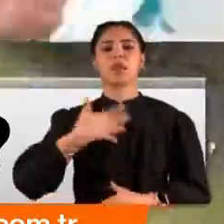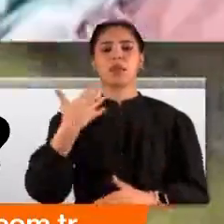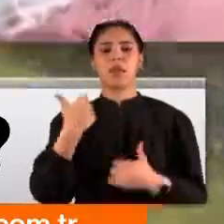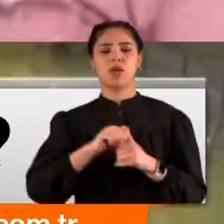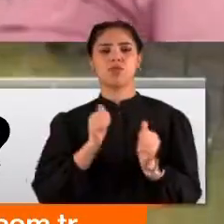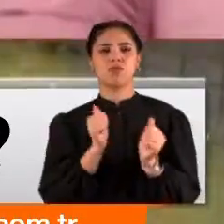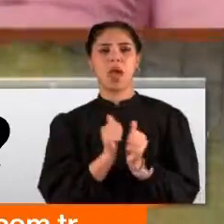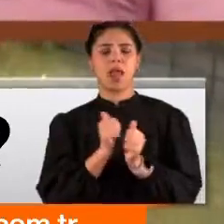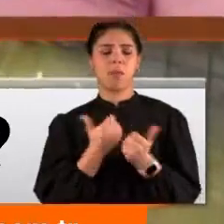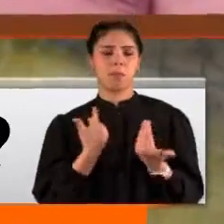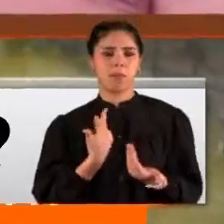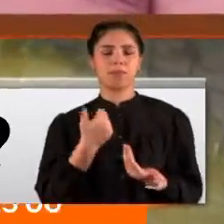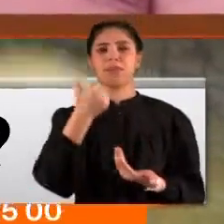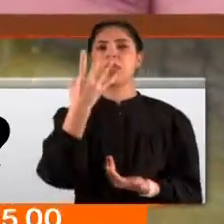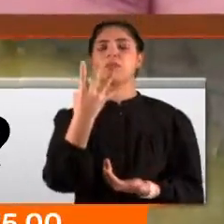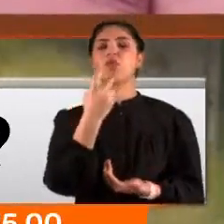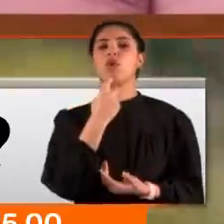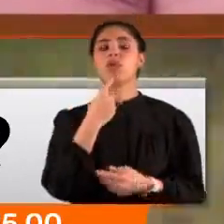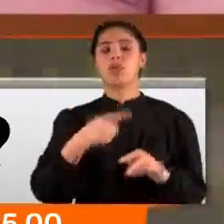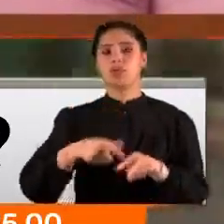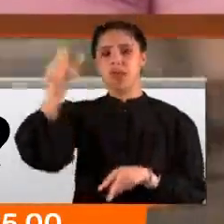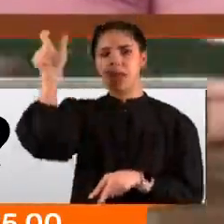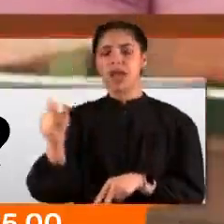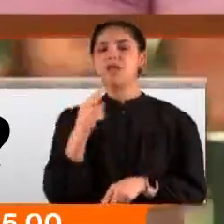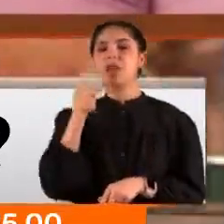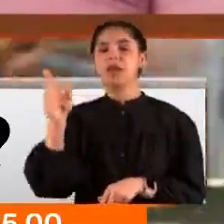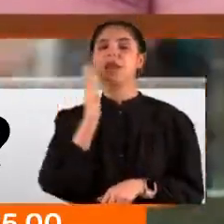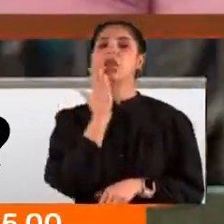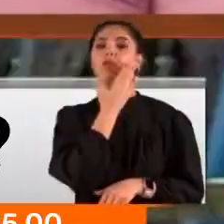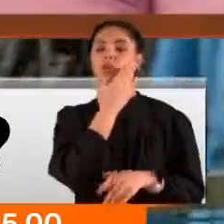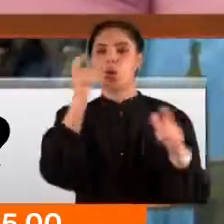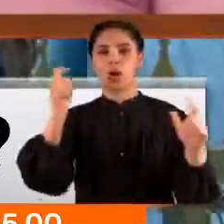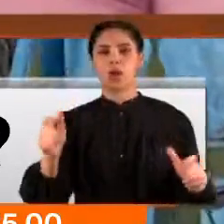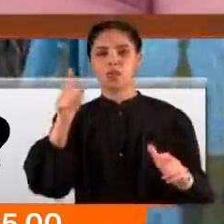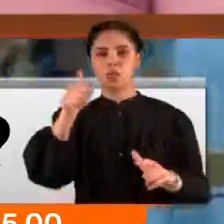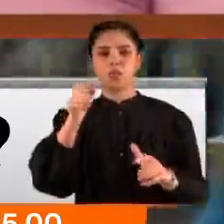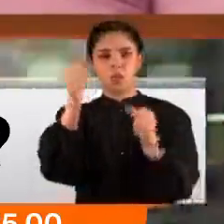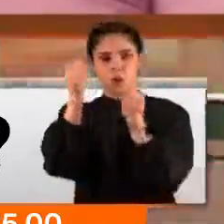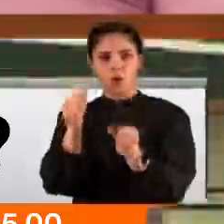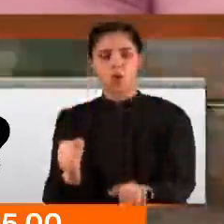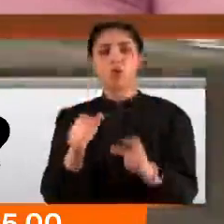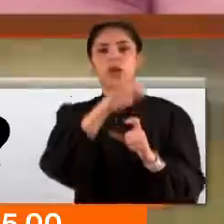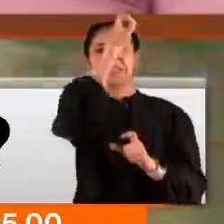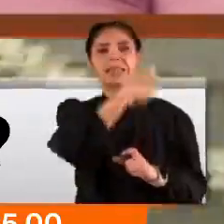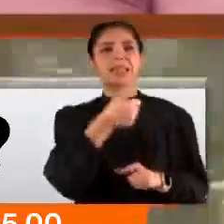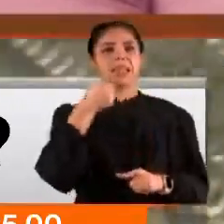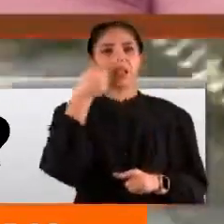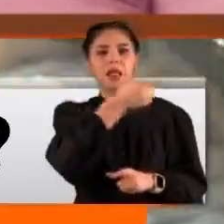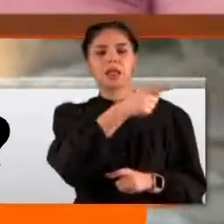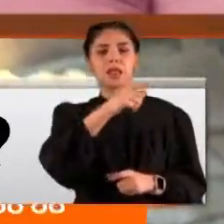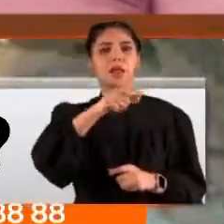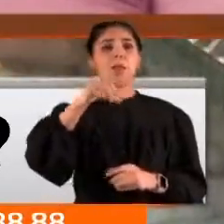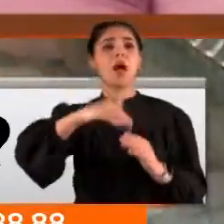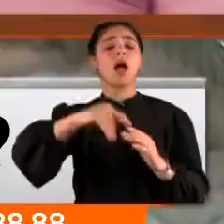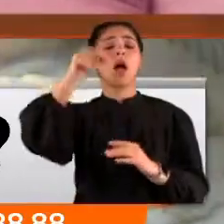Gelmiyor yaşındaki Arife Gökçe işte Tokat'ta bu evde oturuyor Sinan sardoğan ise bir alt